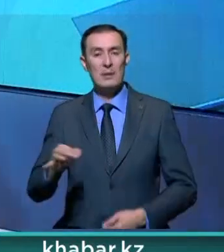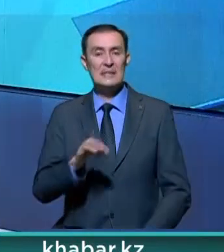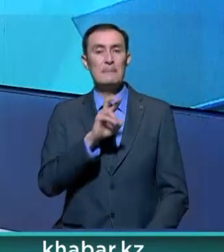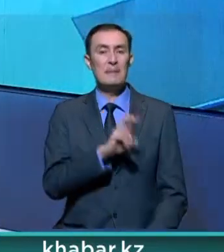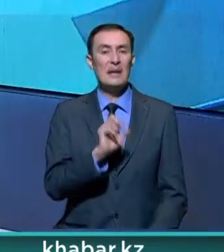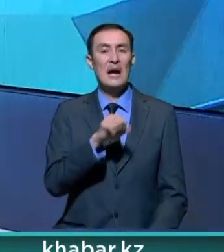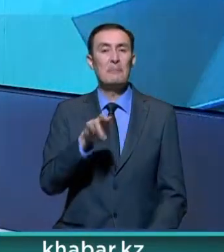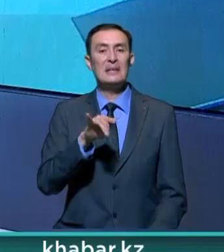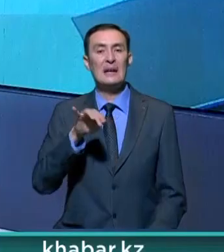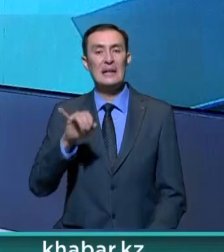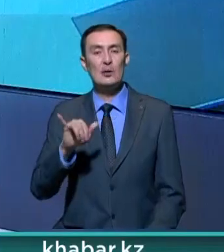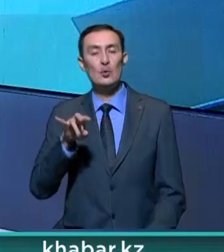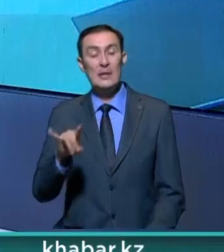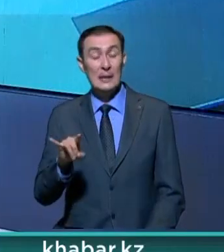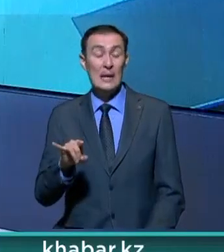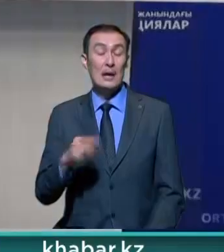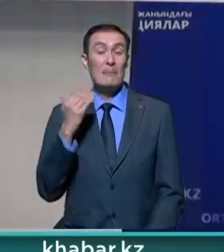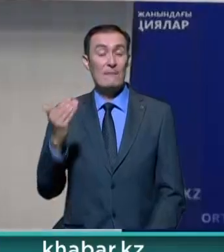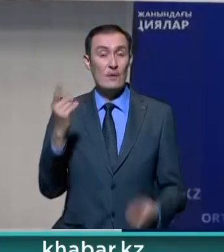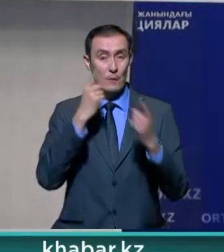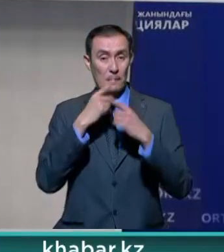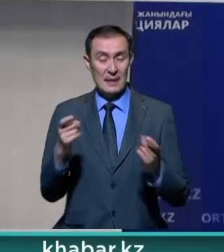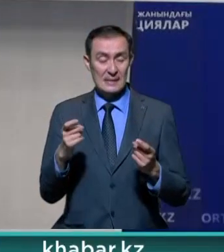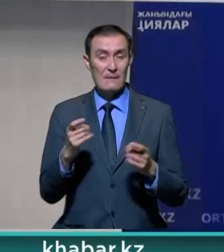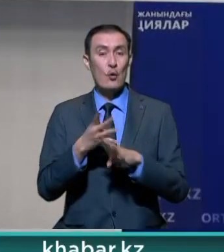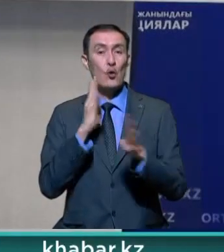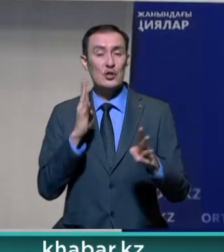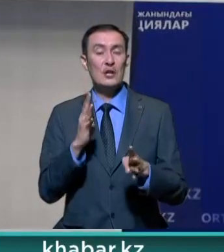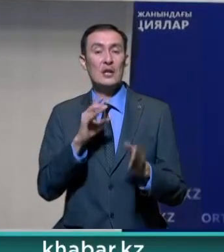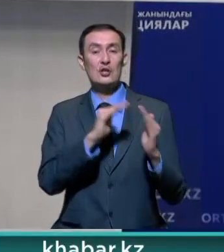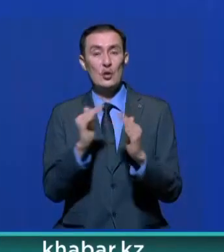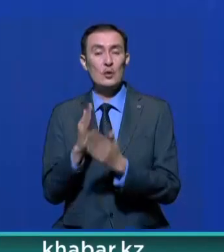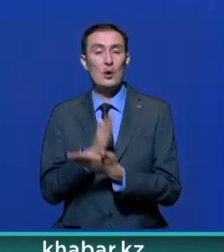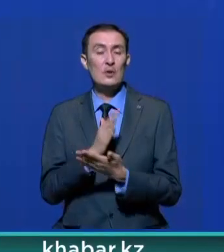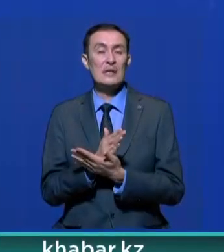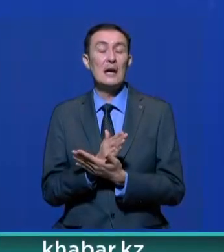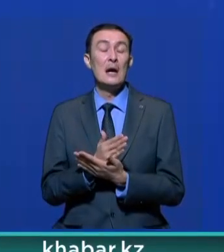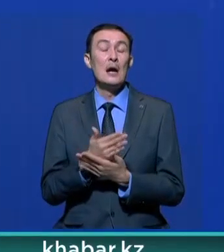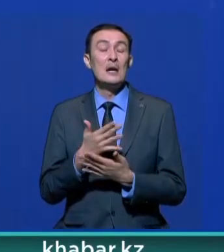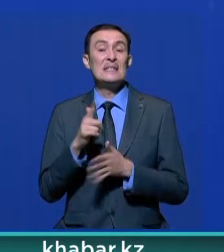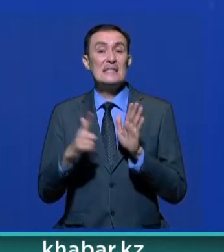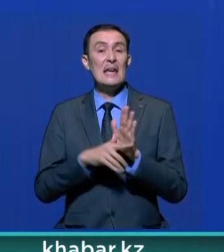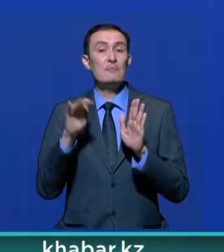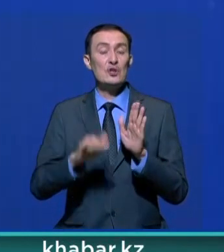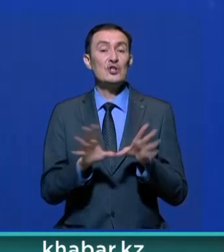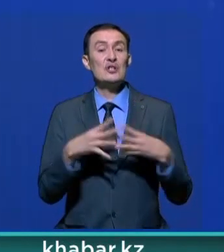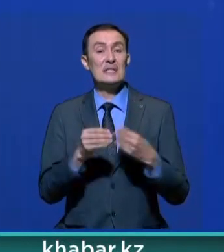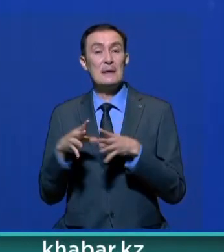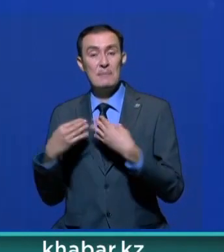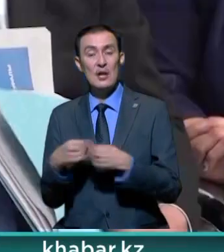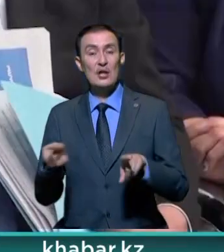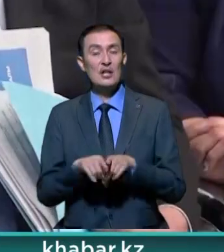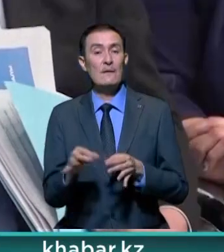Берик Абдыгали Улы. По его информации, в очереди на жилье сейчас находится без малого 7 тысяч семей. Также в